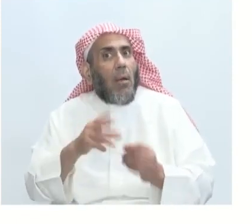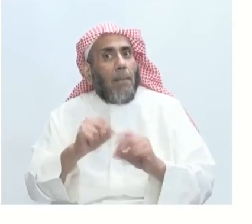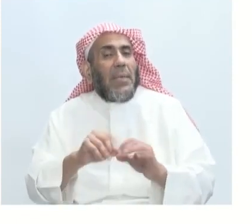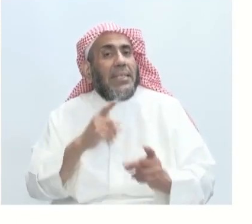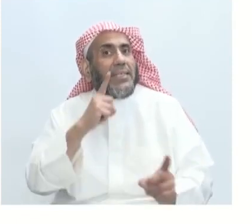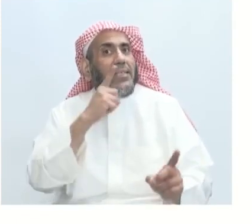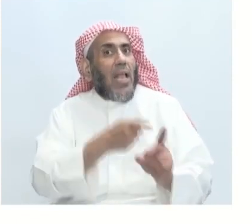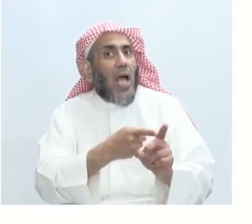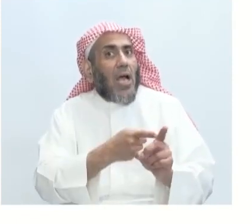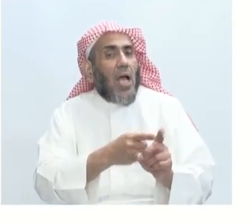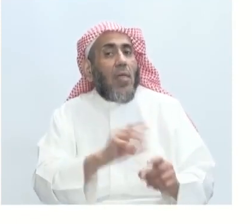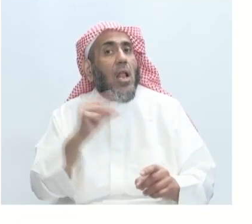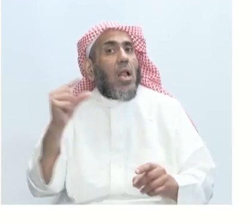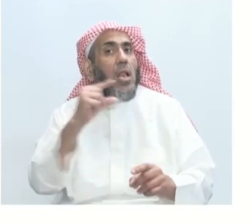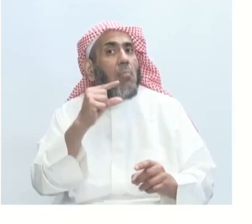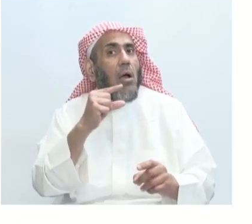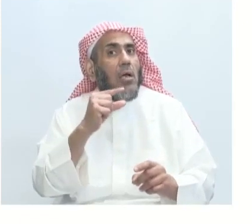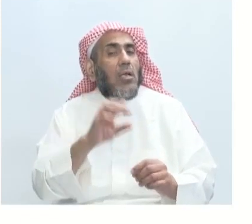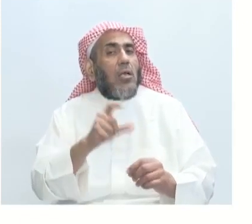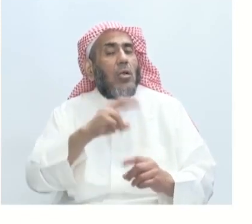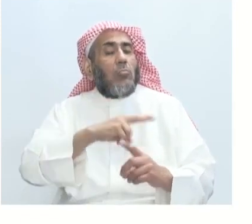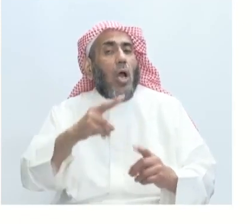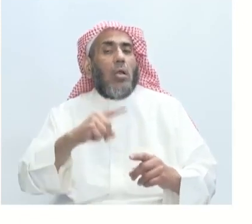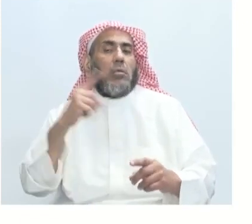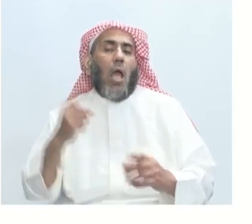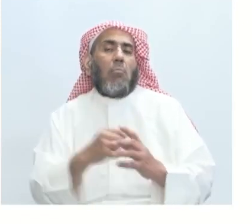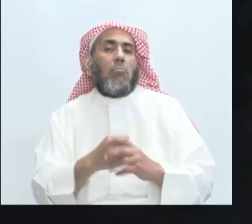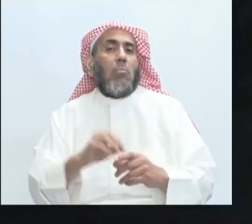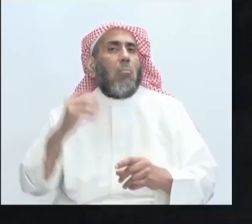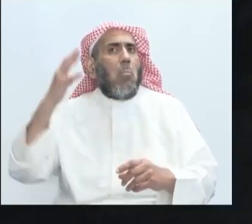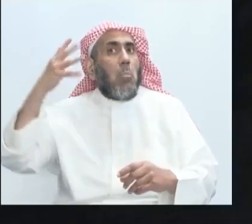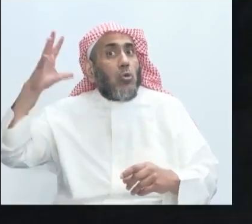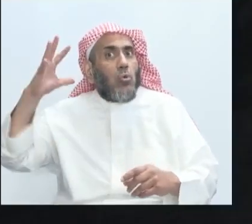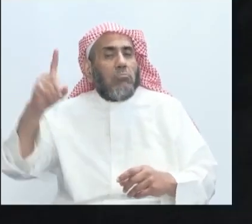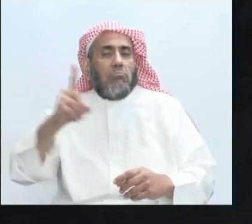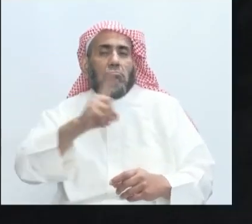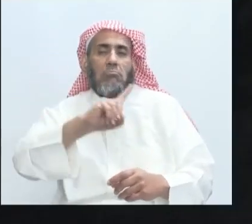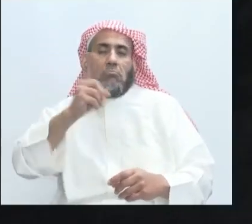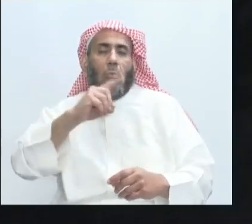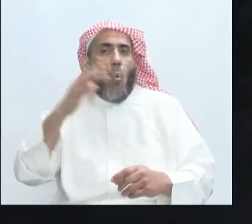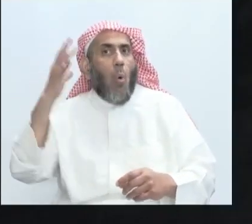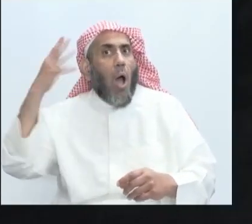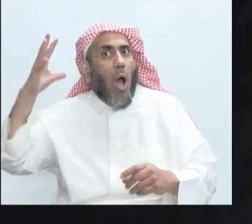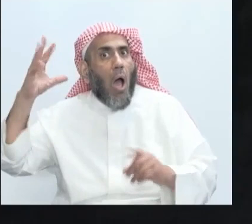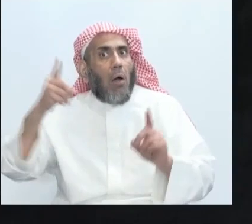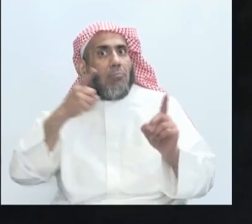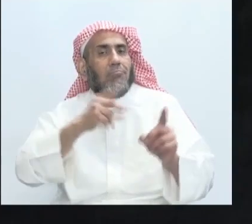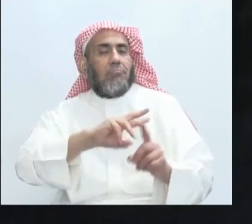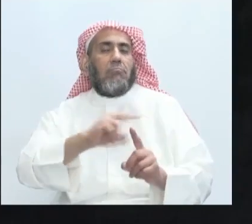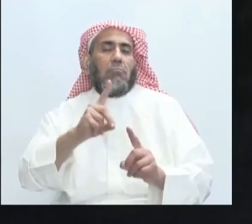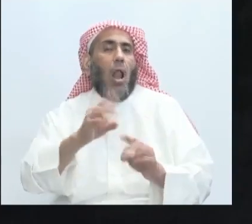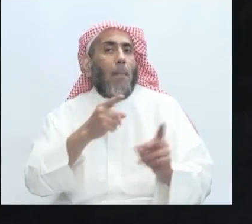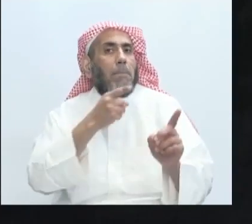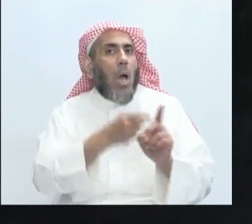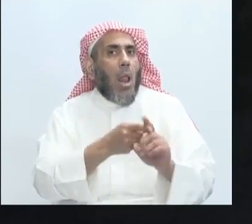اطلاق هذه الكلمه بشكل دائم كلمه المجنون لا تطلقوا ابنائي وبنات الطلاب على